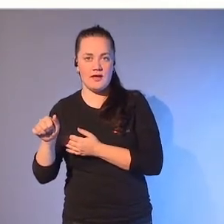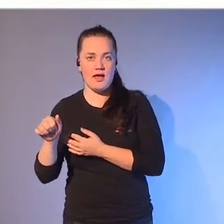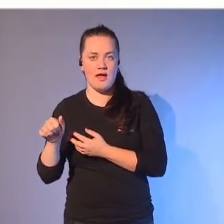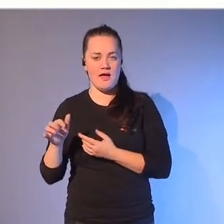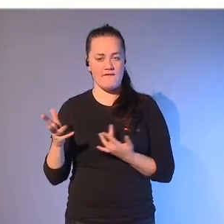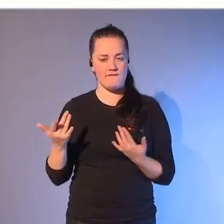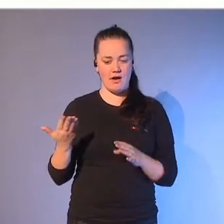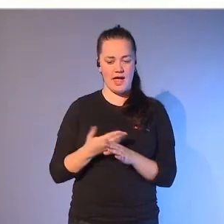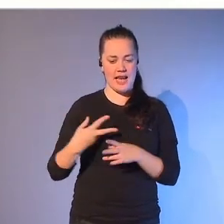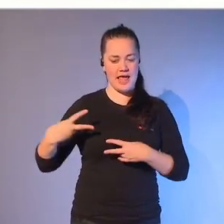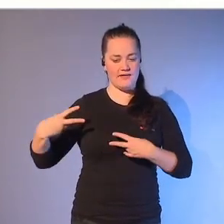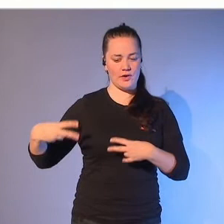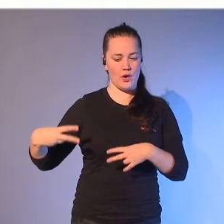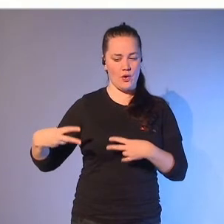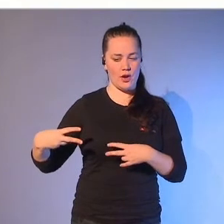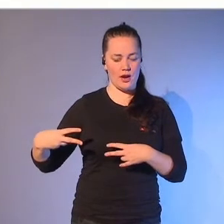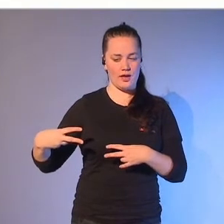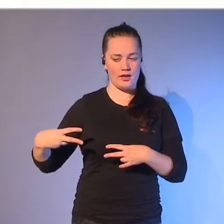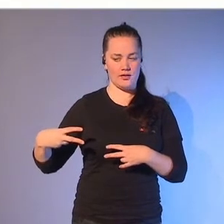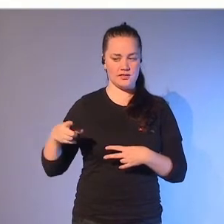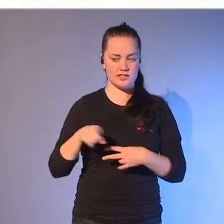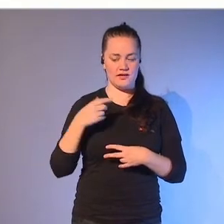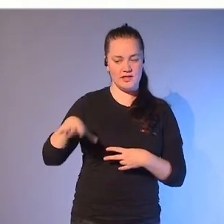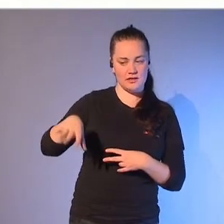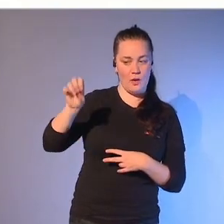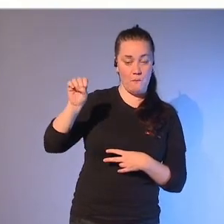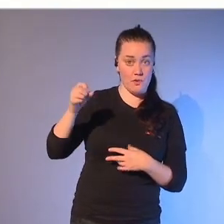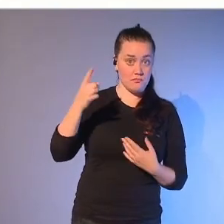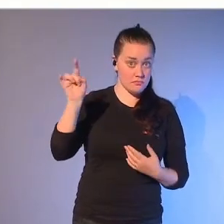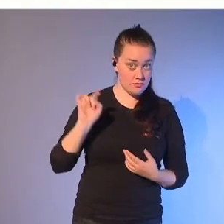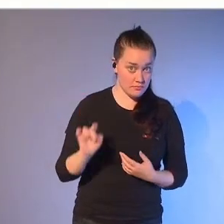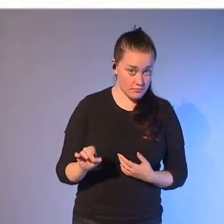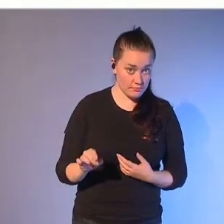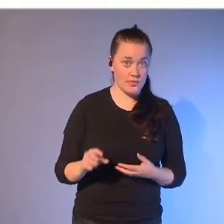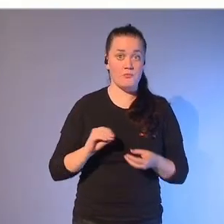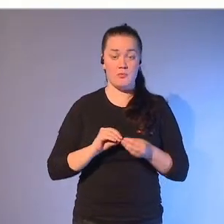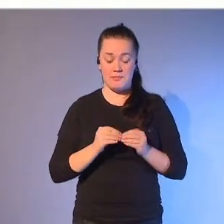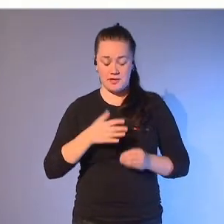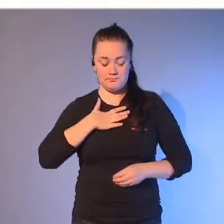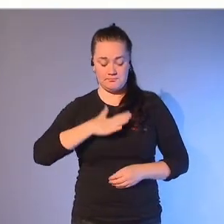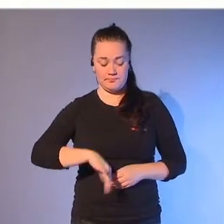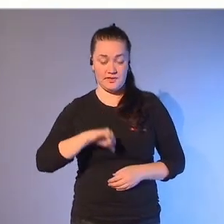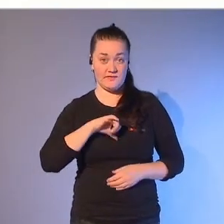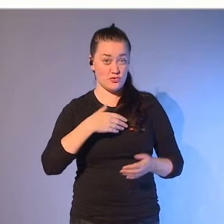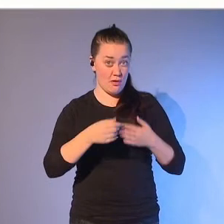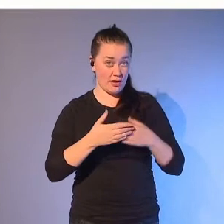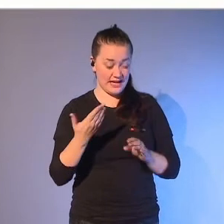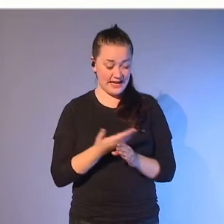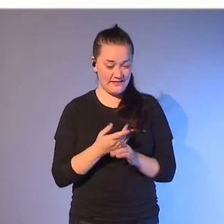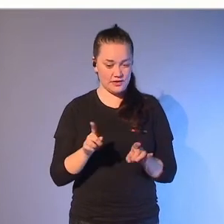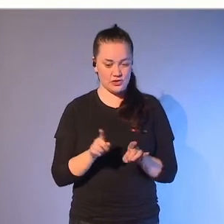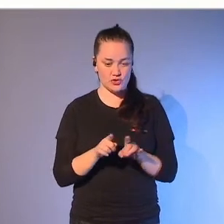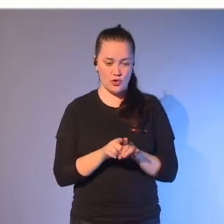slags elevrolle er det da vi skal ta tak i? Problemet er jo det at hvis du behandler eleven som